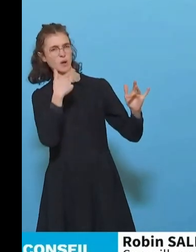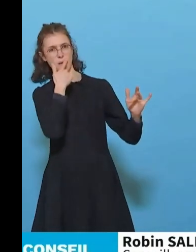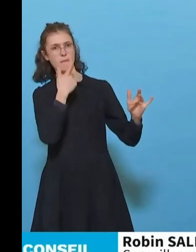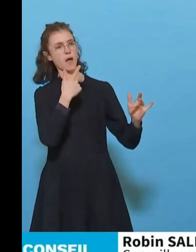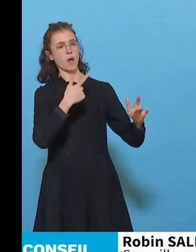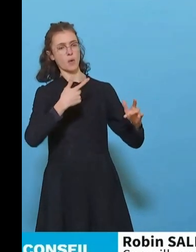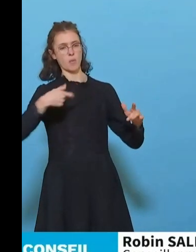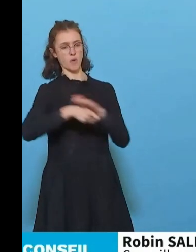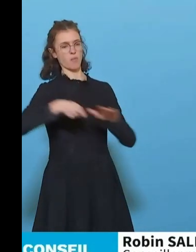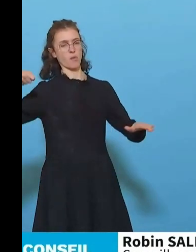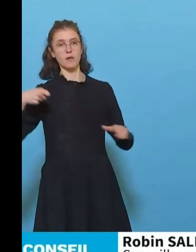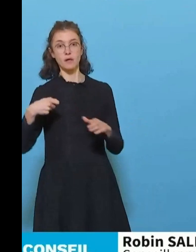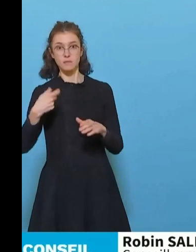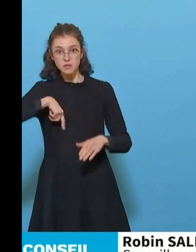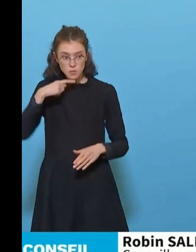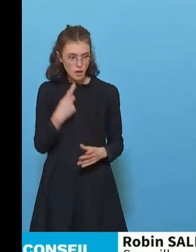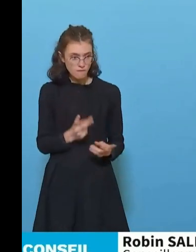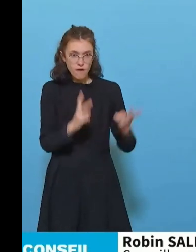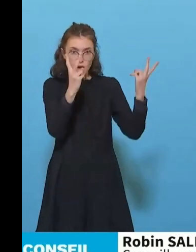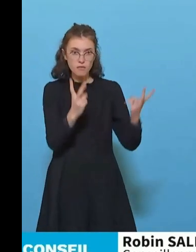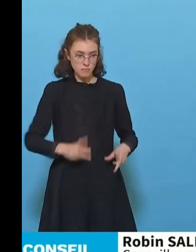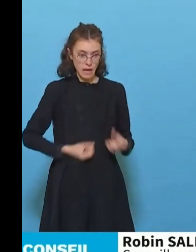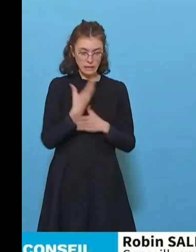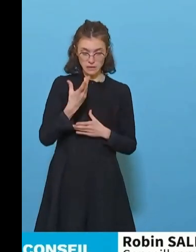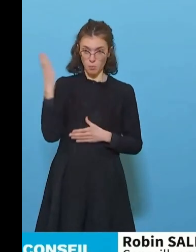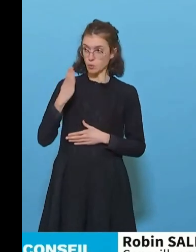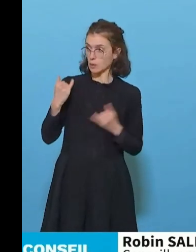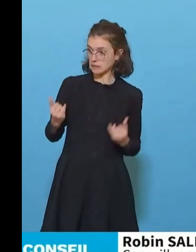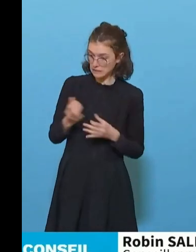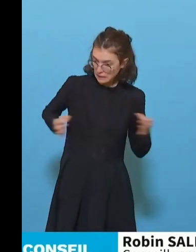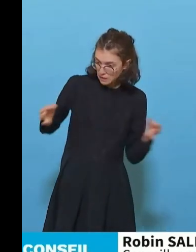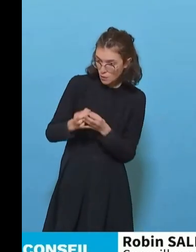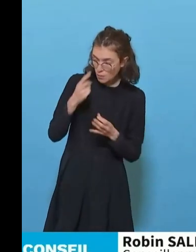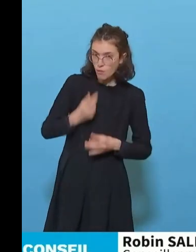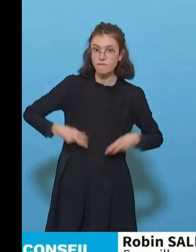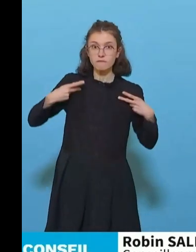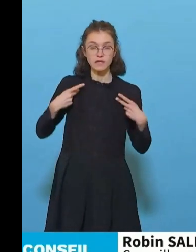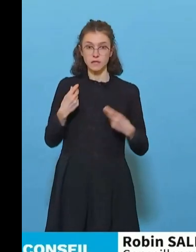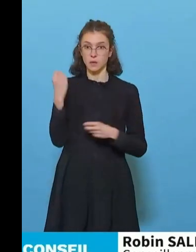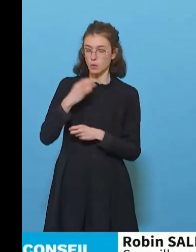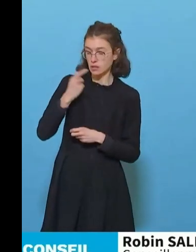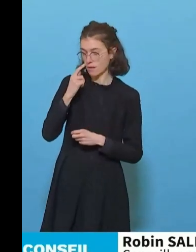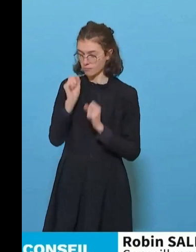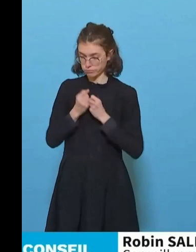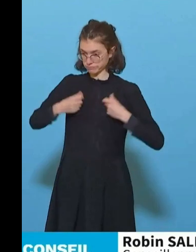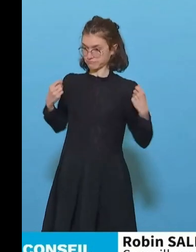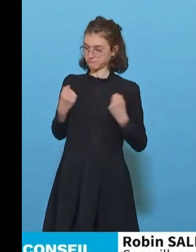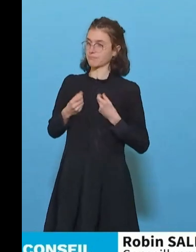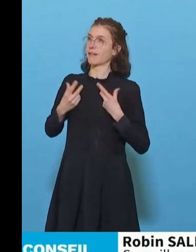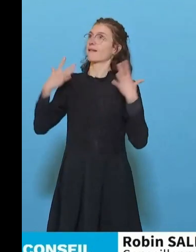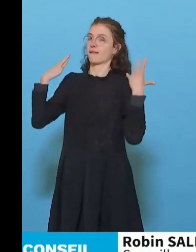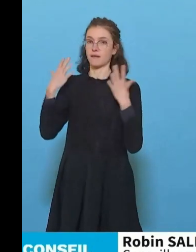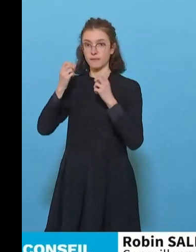des artistes est précieuse pour notre territoire, pour sa vie quotidienne, pour l'émancipation individuelle et